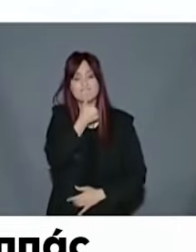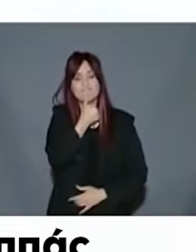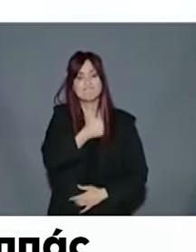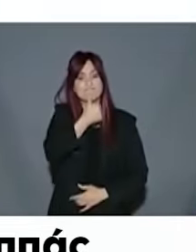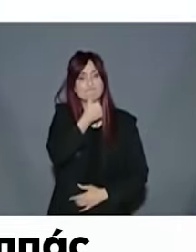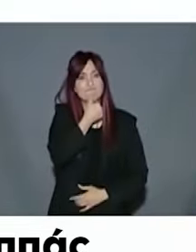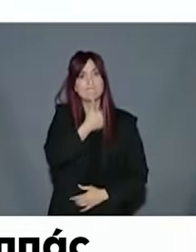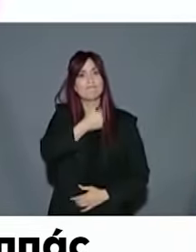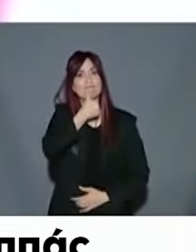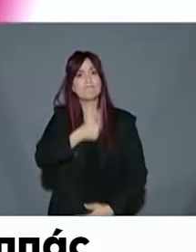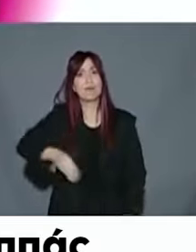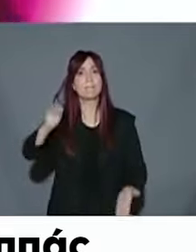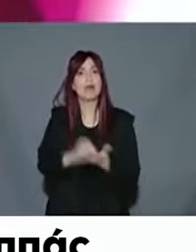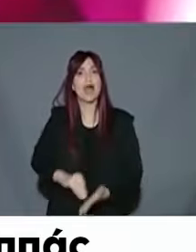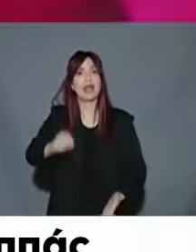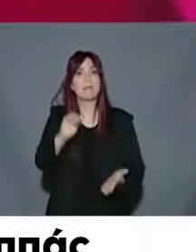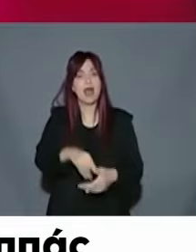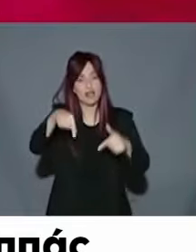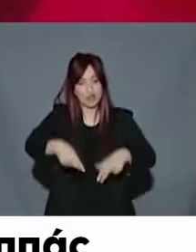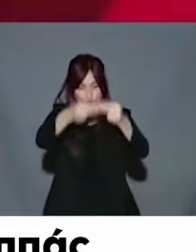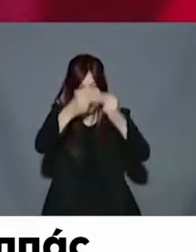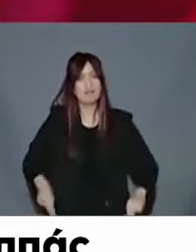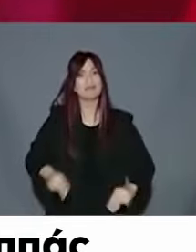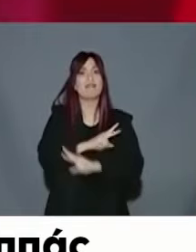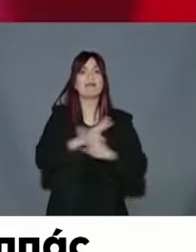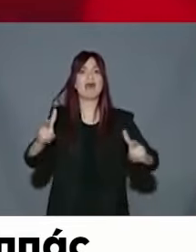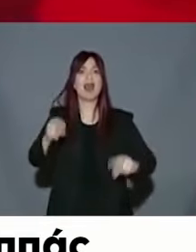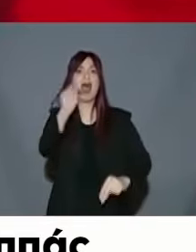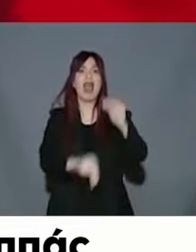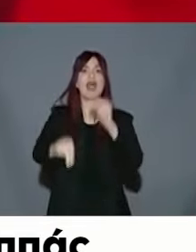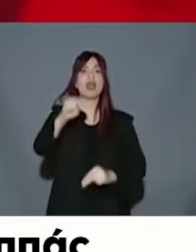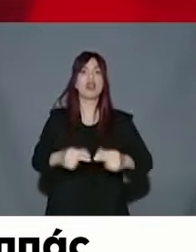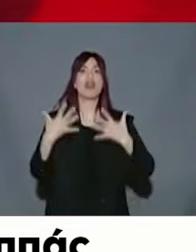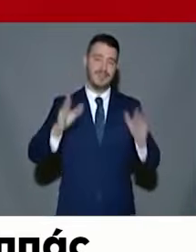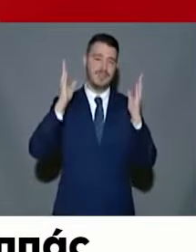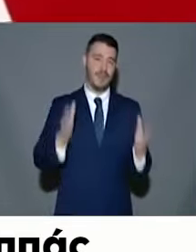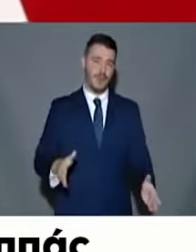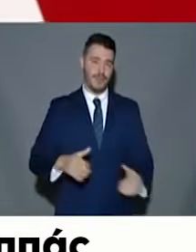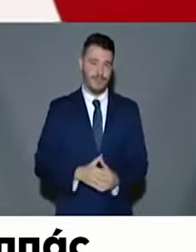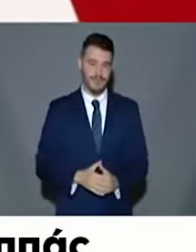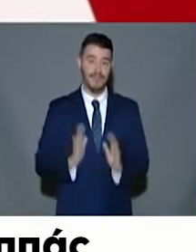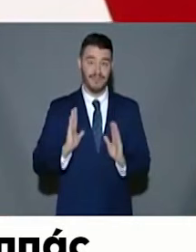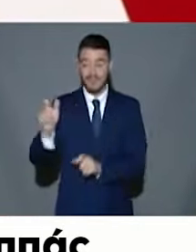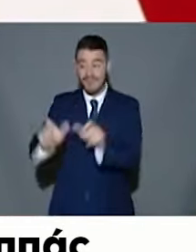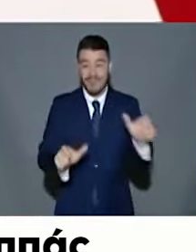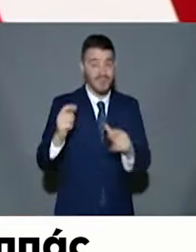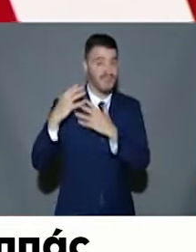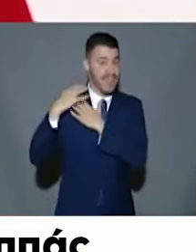αυτό το φαινόμενο. Δεν αποκλείται καθόλου, γιατί στο ΣΥΡΙΖΑ ακόμα και με ασήμαντες αφορμές